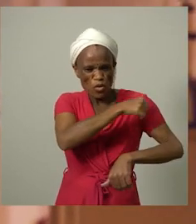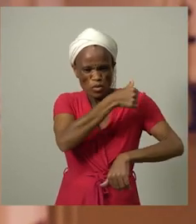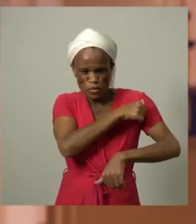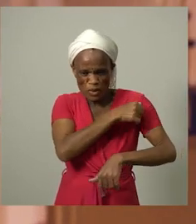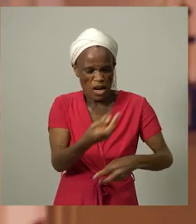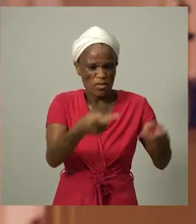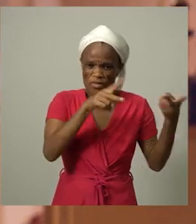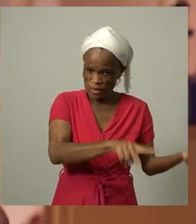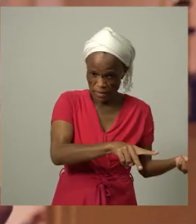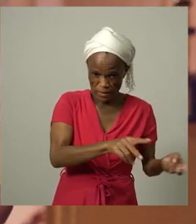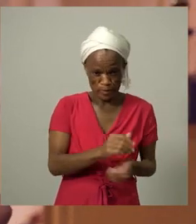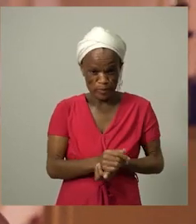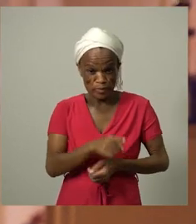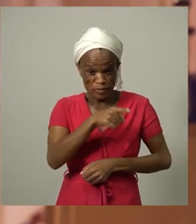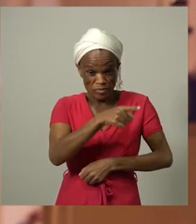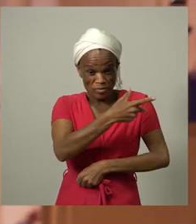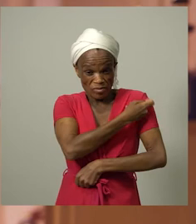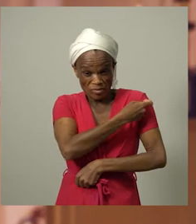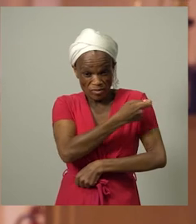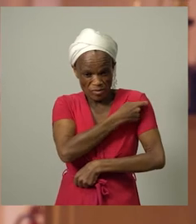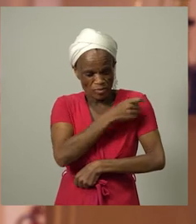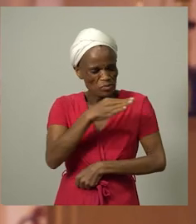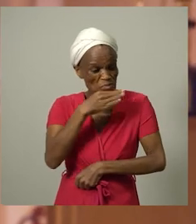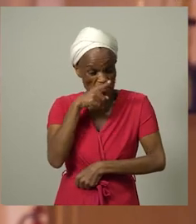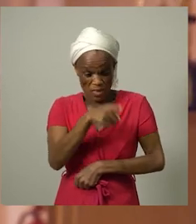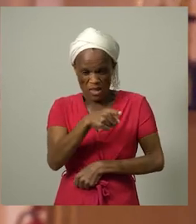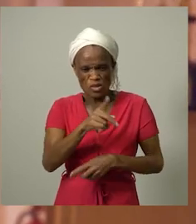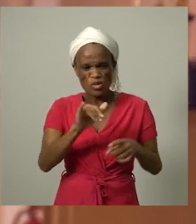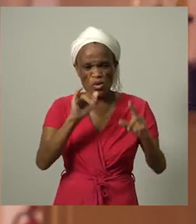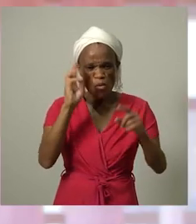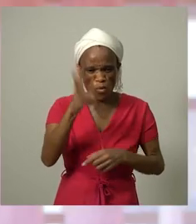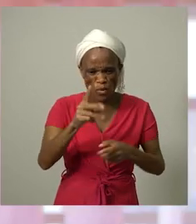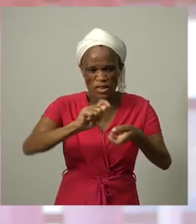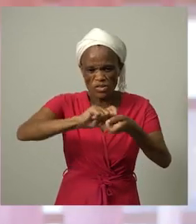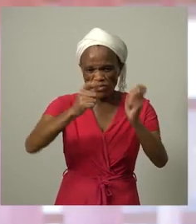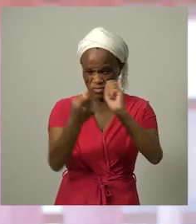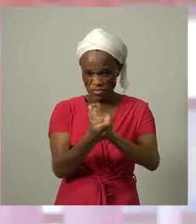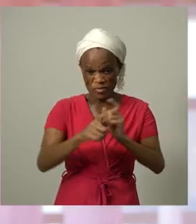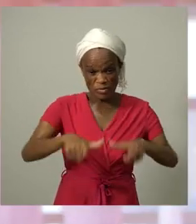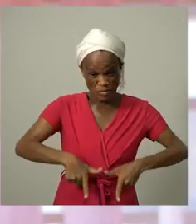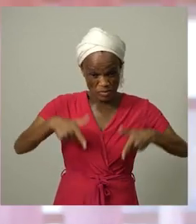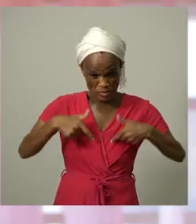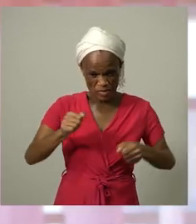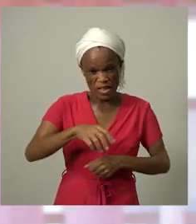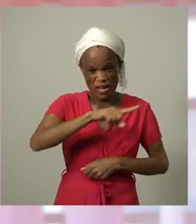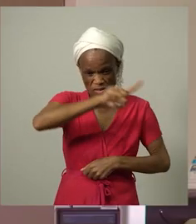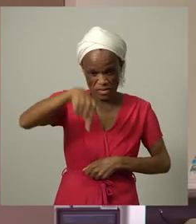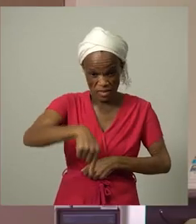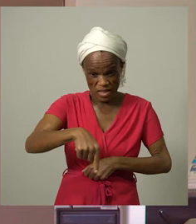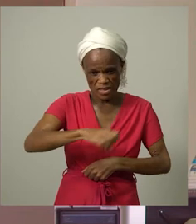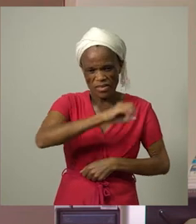ngawo njengamanje we-COVID-19 uyiyona nto ezothi uma ifika lapha eNingizimu Afrika ikwazi ukushintsha indlela esiphila